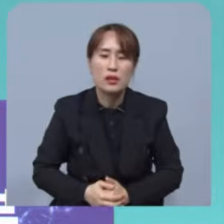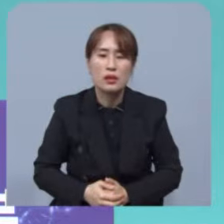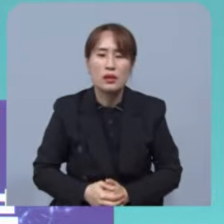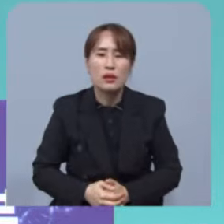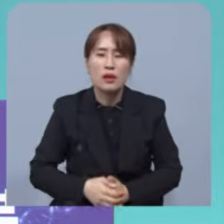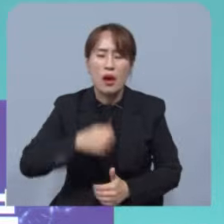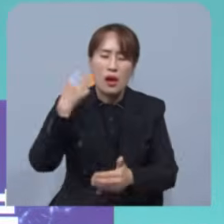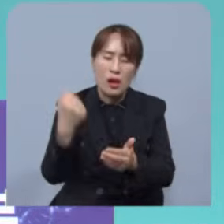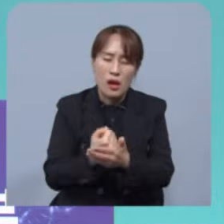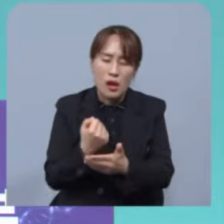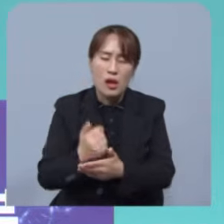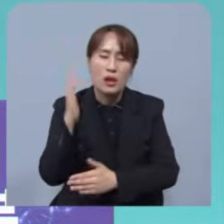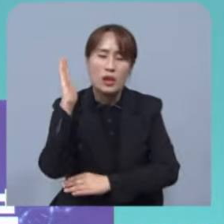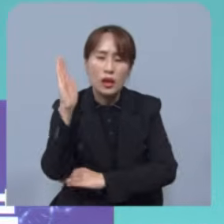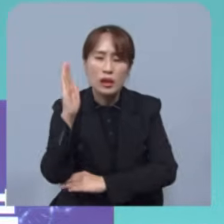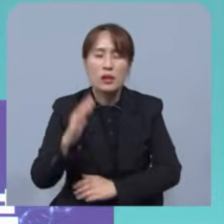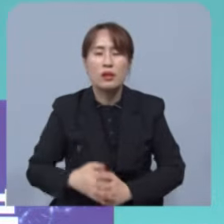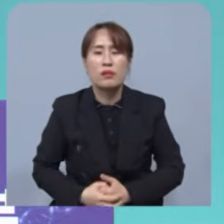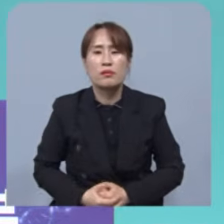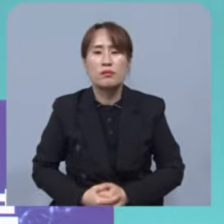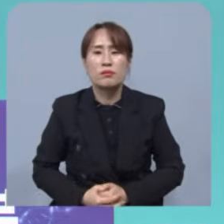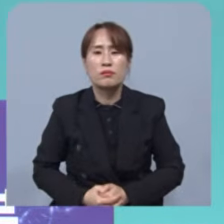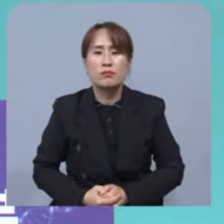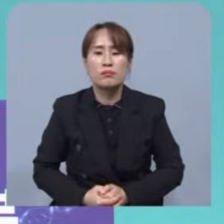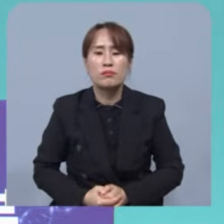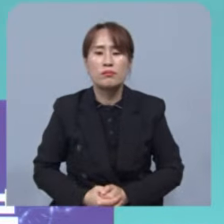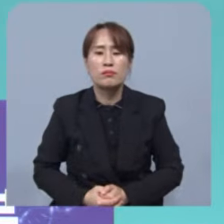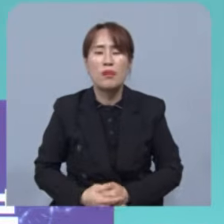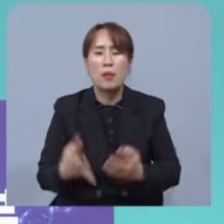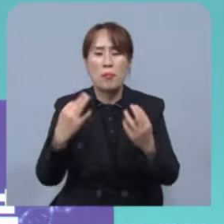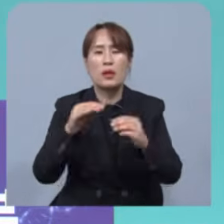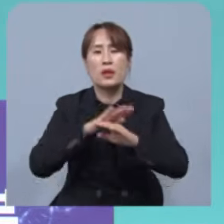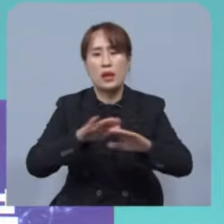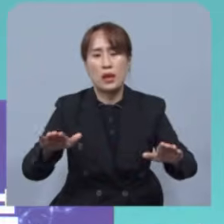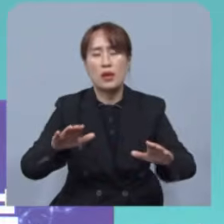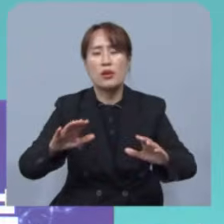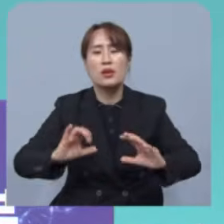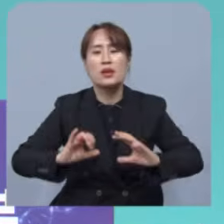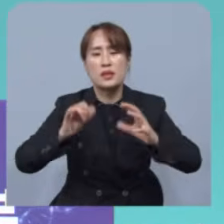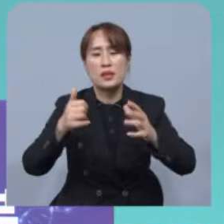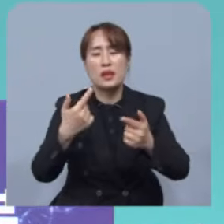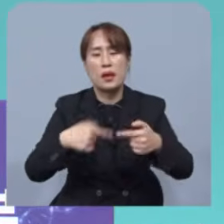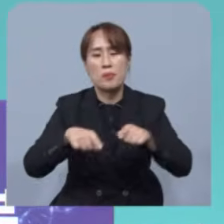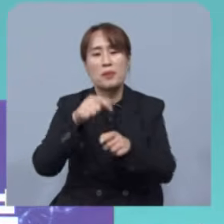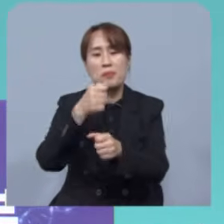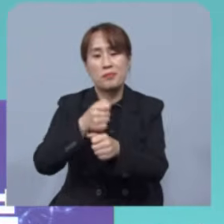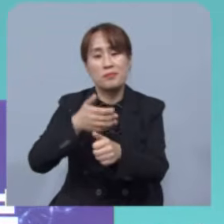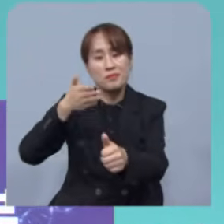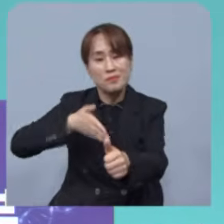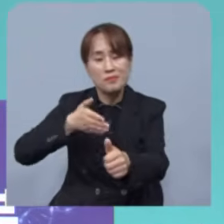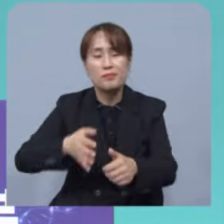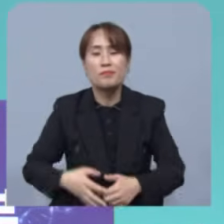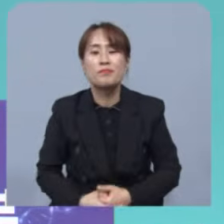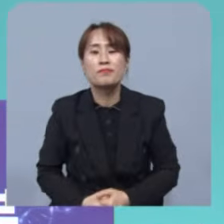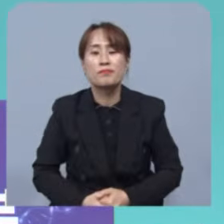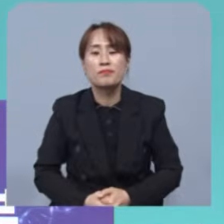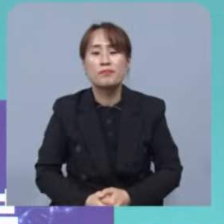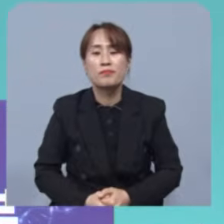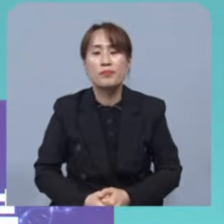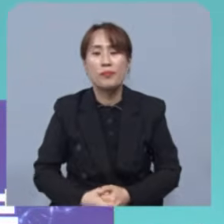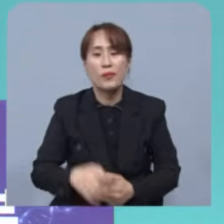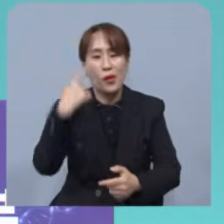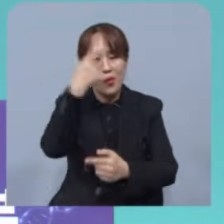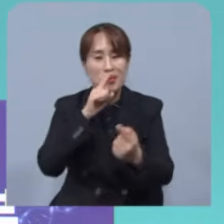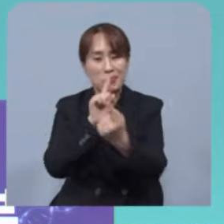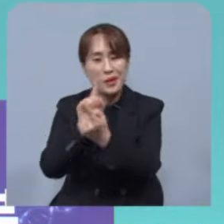처절한 이야기 이런 것들은 많이 해소되는 그런 세상 같이 좀 만들었으면 좋겠어요. 하여튼 이렇게 얼굴